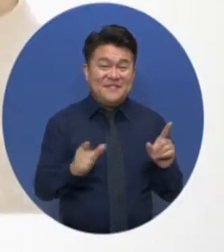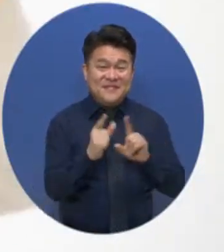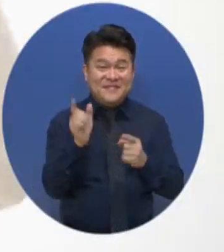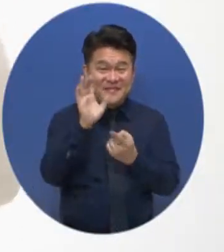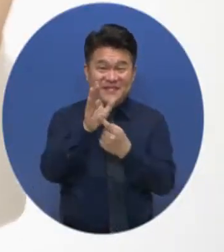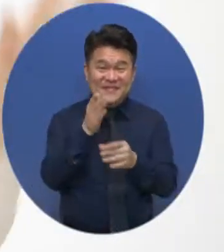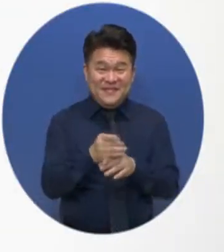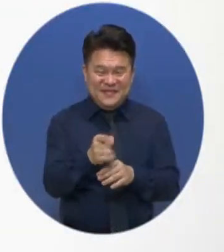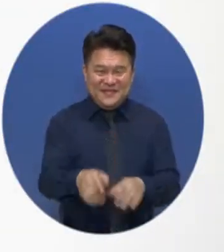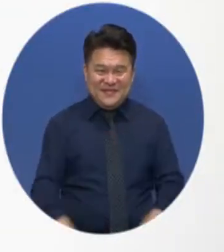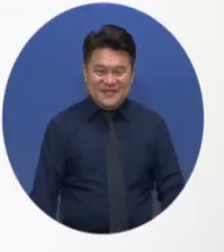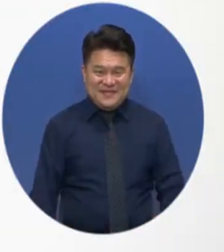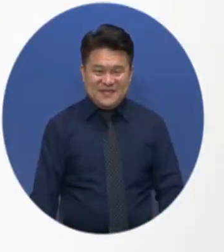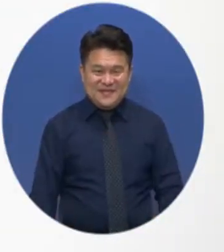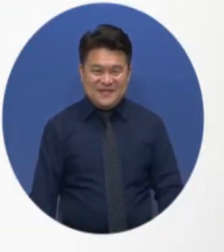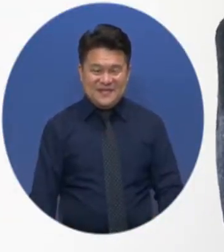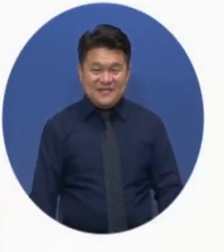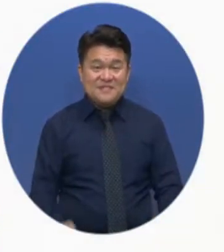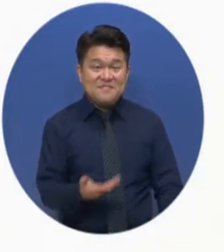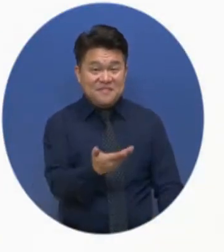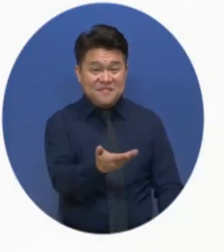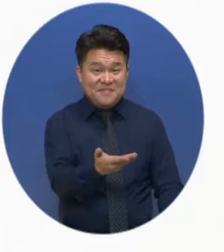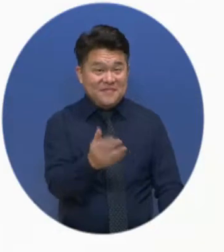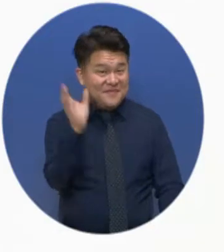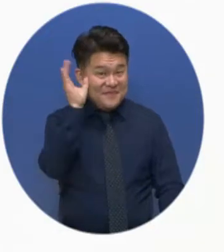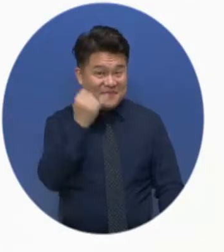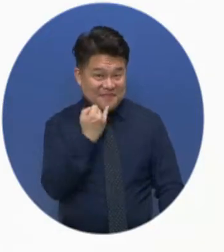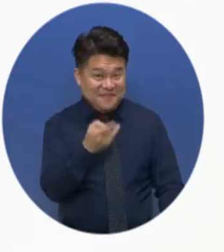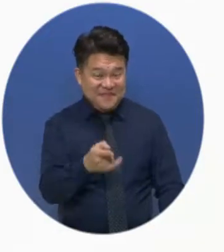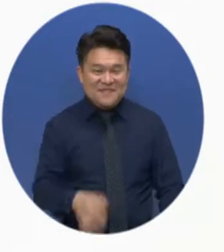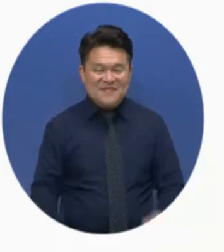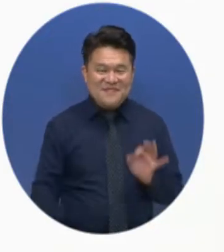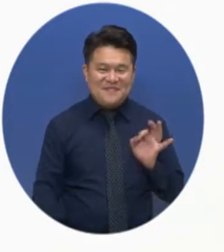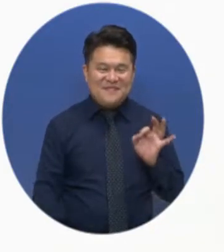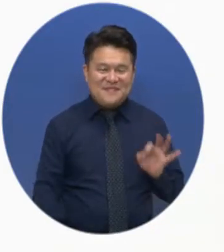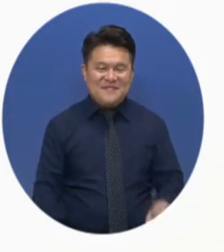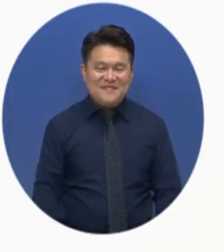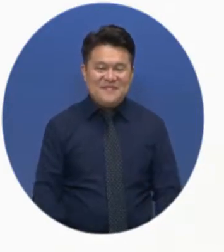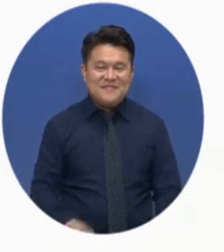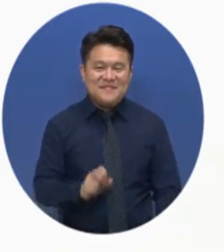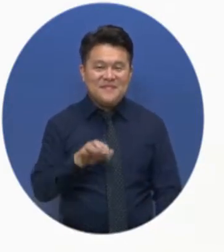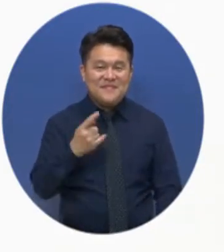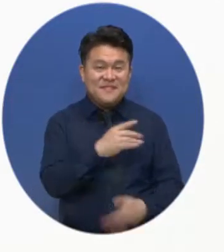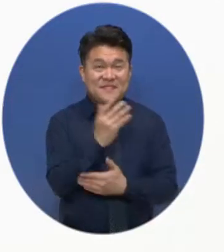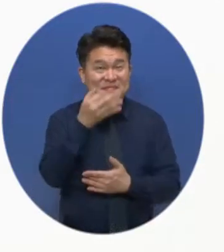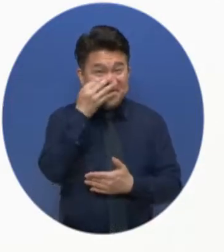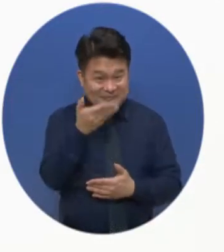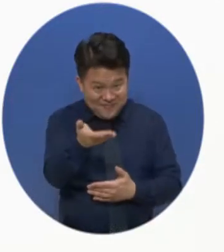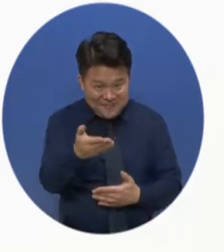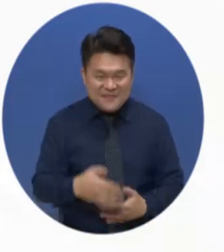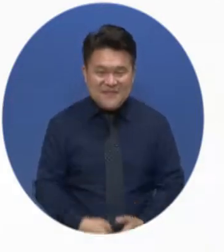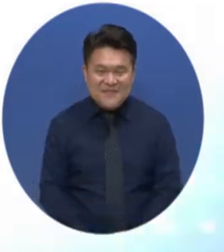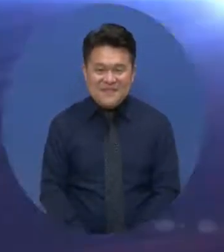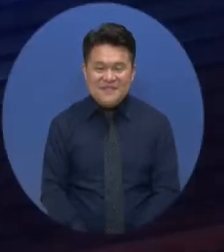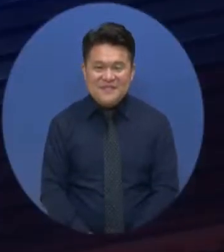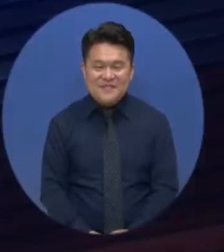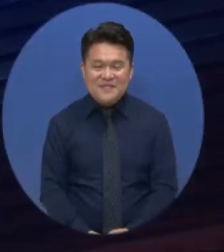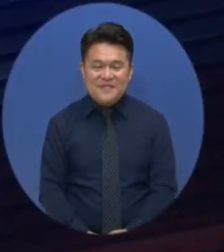발랄하게 보여주고 계신데, 자, 미진 씨 한번 기대해도 되겠죠? 네. 자, 미진 씨의 스토리를 보겠습니다.